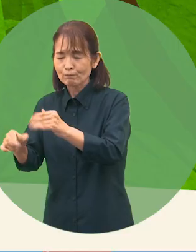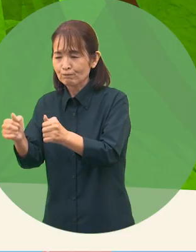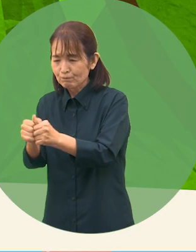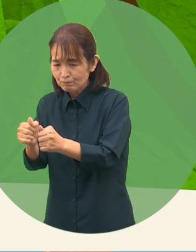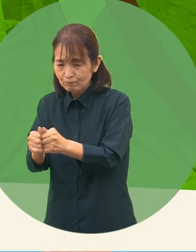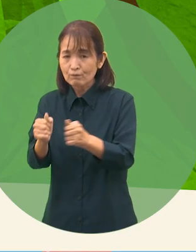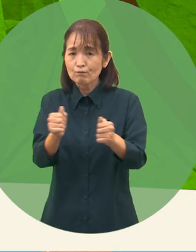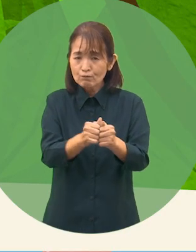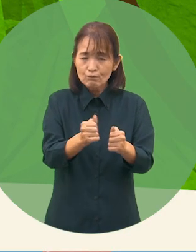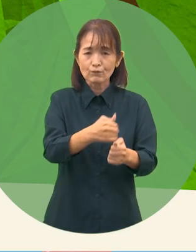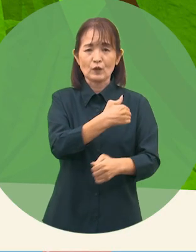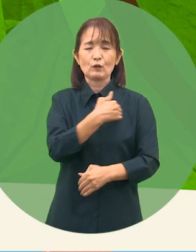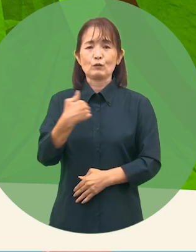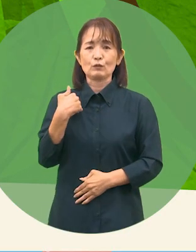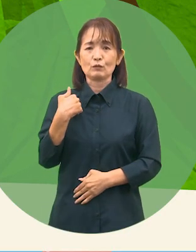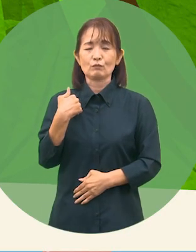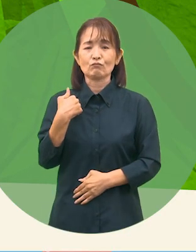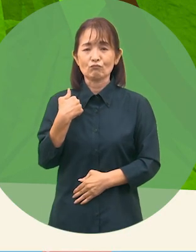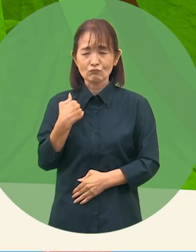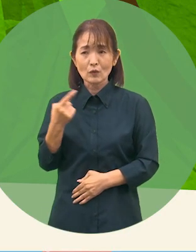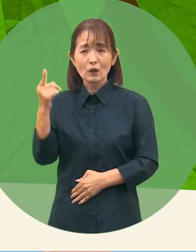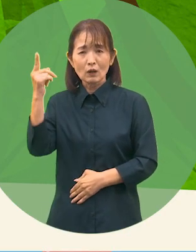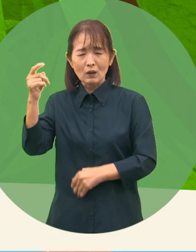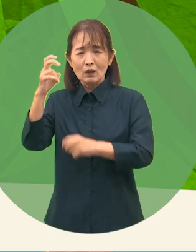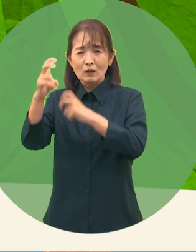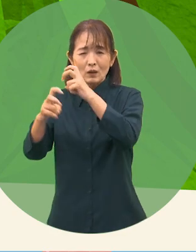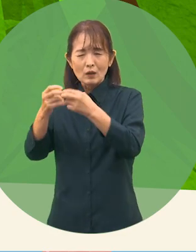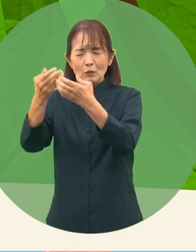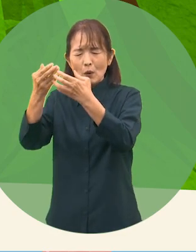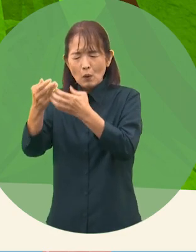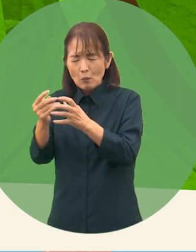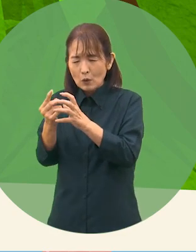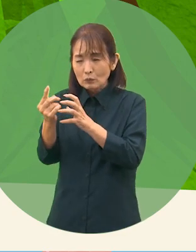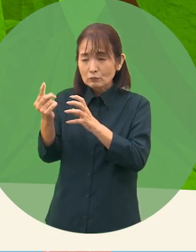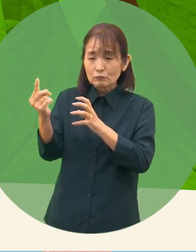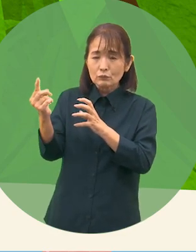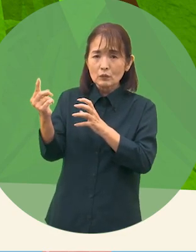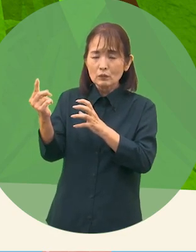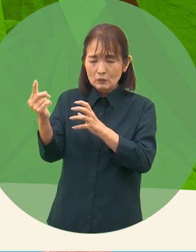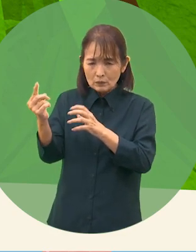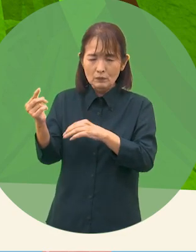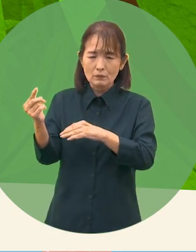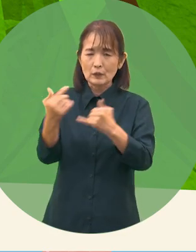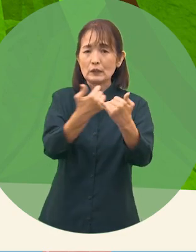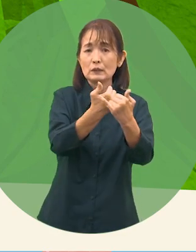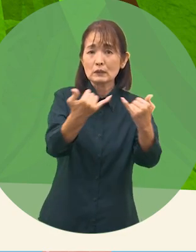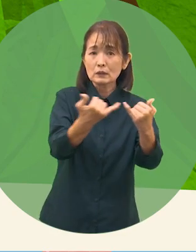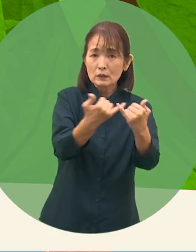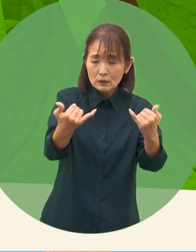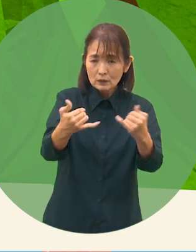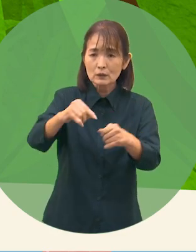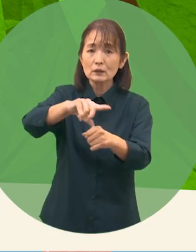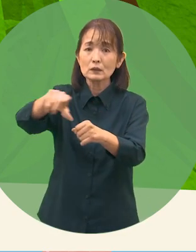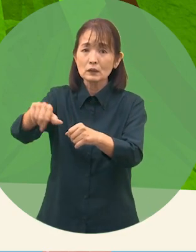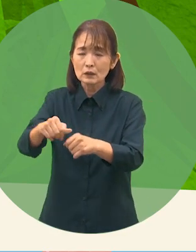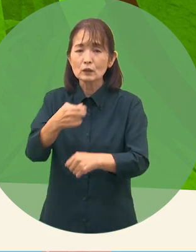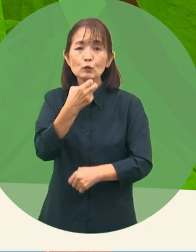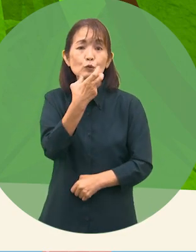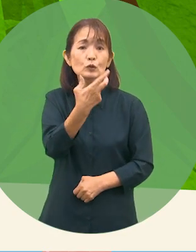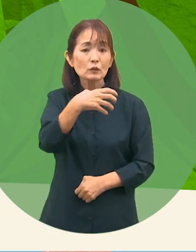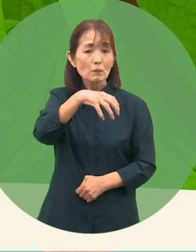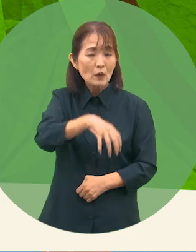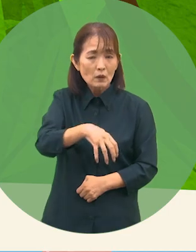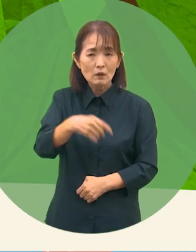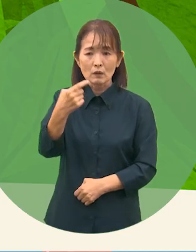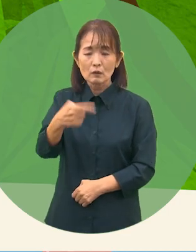また悩みを抱える保護者が孤立しないよう、周囲のサポートも大切です。 親戚や地域の皆さん、